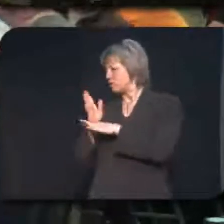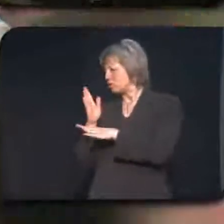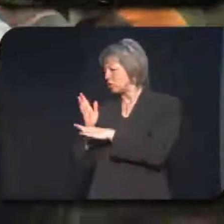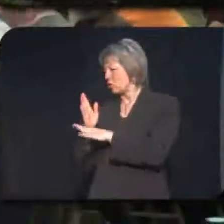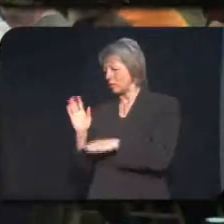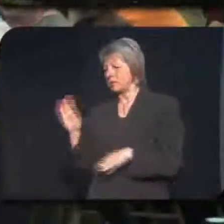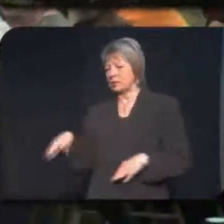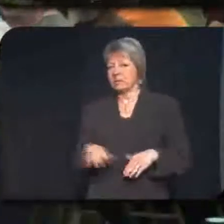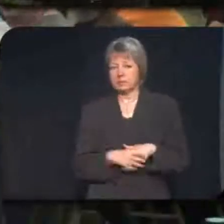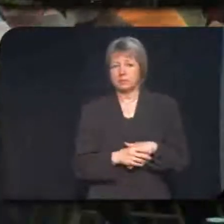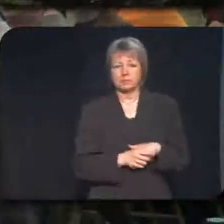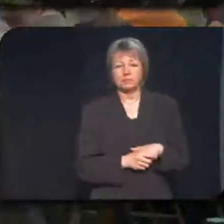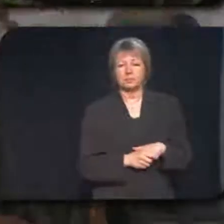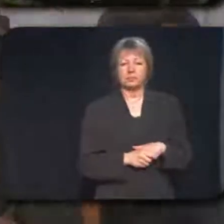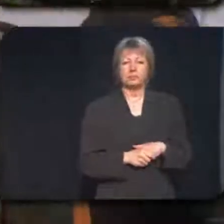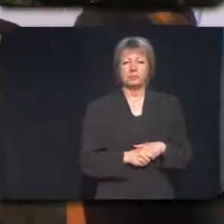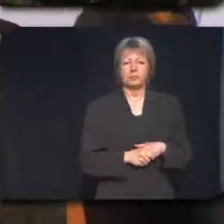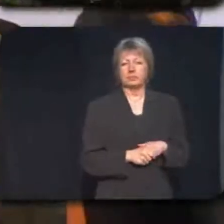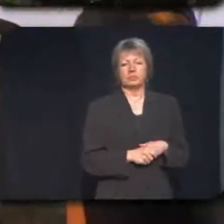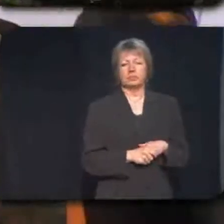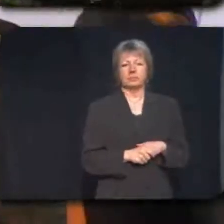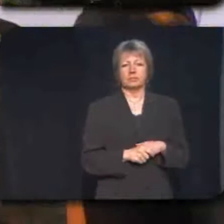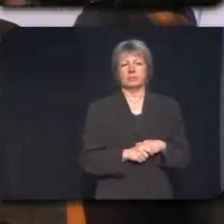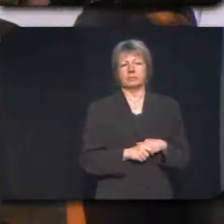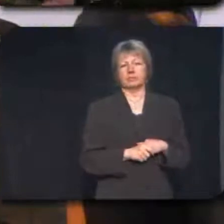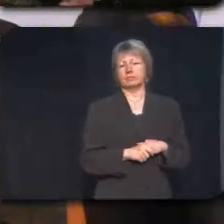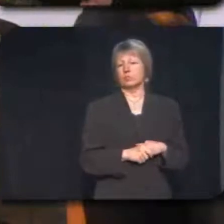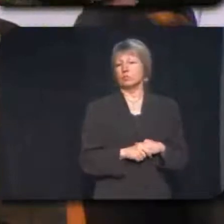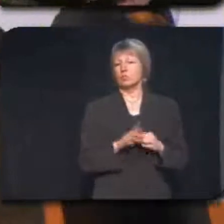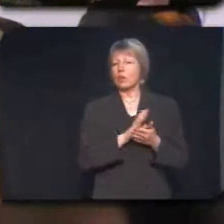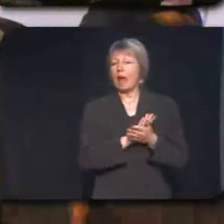Reaktion drauf wir nehmen einfach die nächsten Stimmzettel